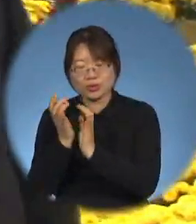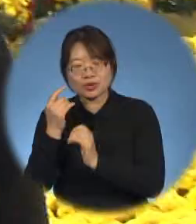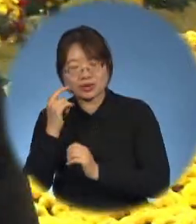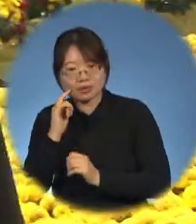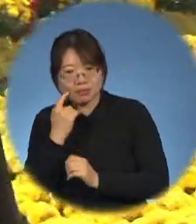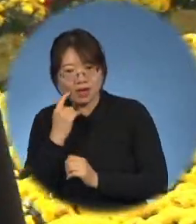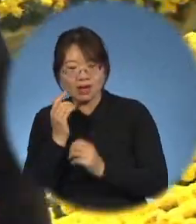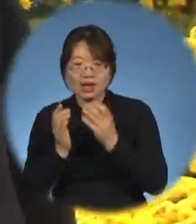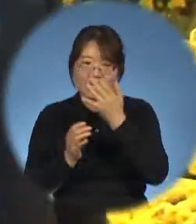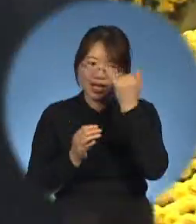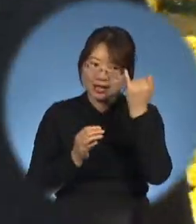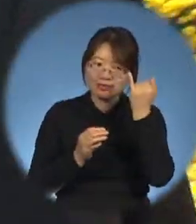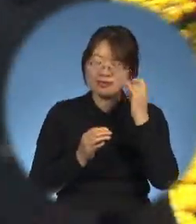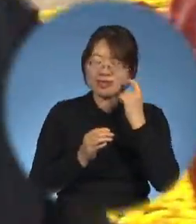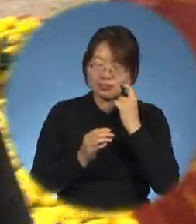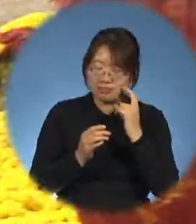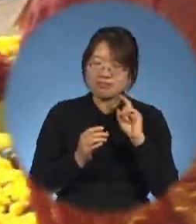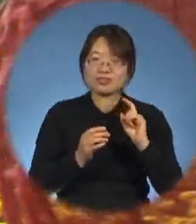음 으